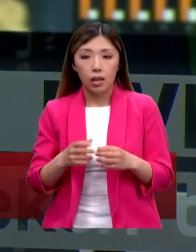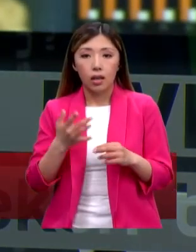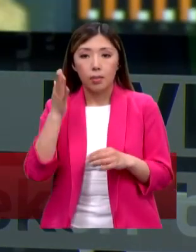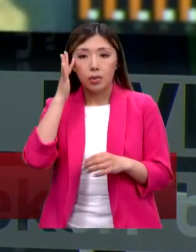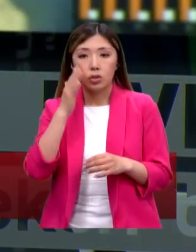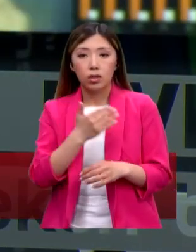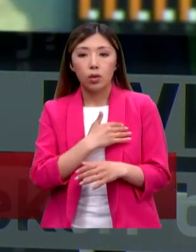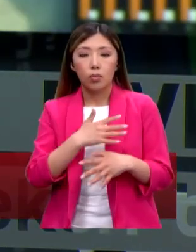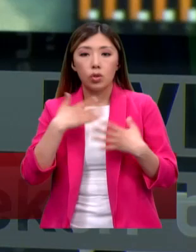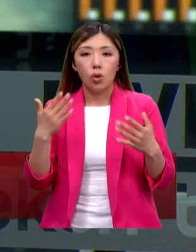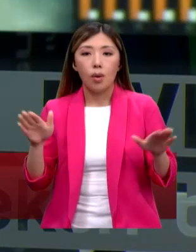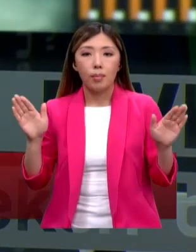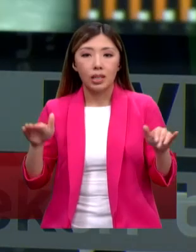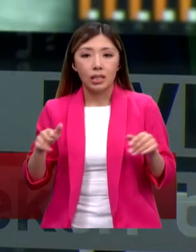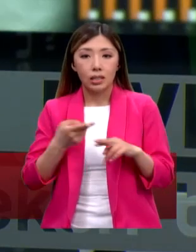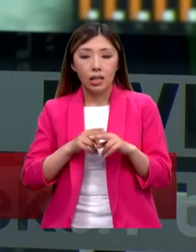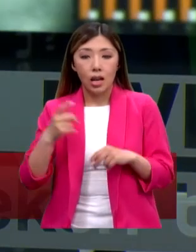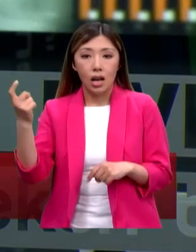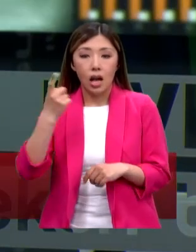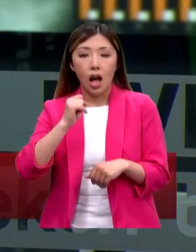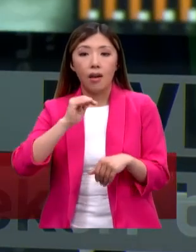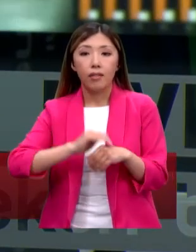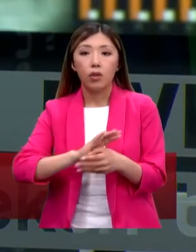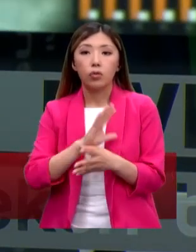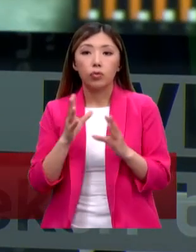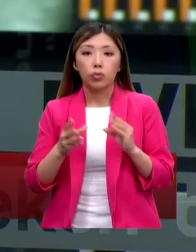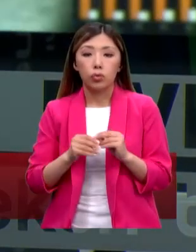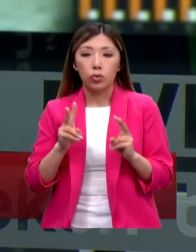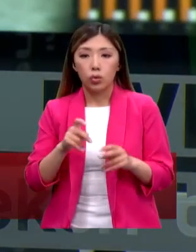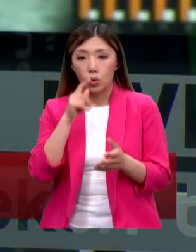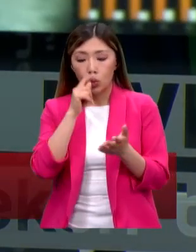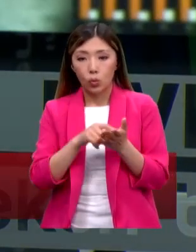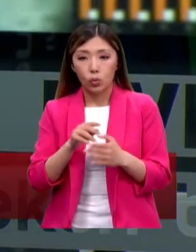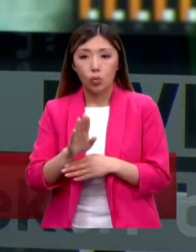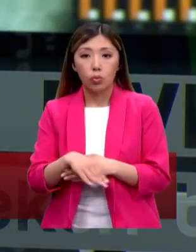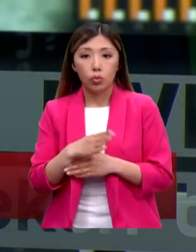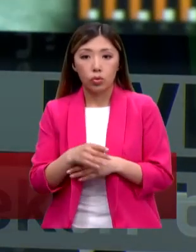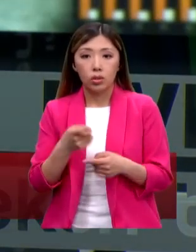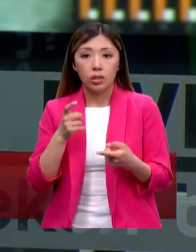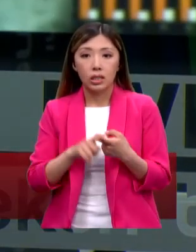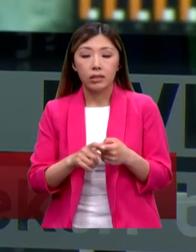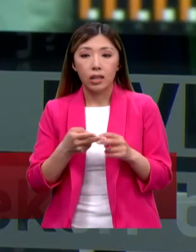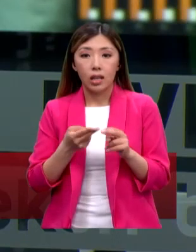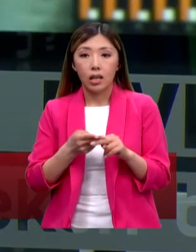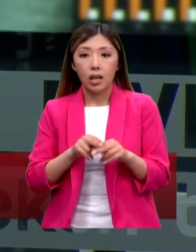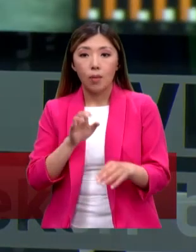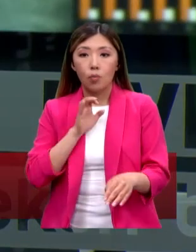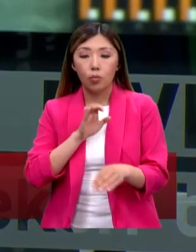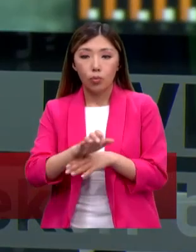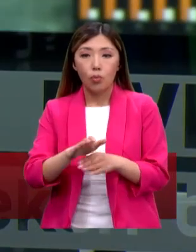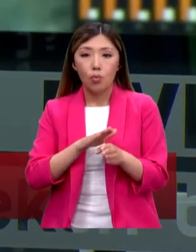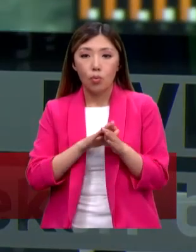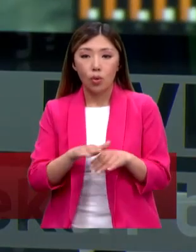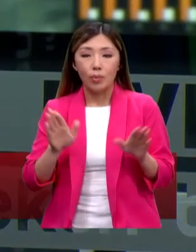создать крупнейшее птицеводческое хозяйство, а на деле остались с пустующими курятниками. Дело в том, что запустить полноценно птицеферму